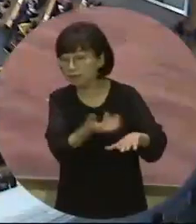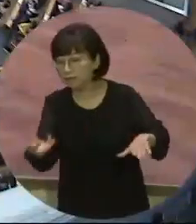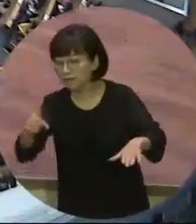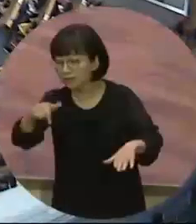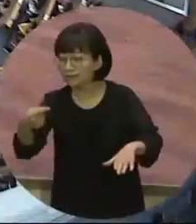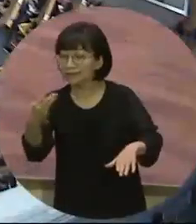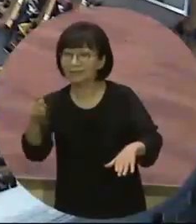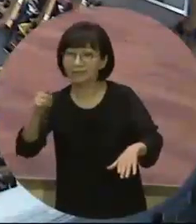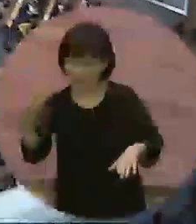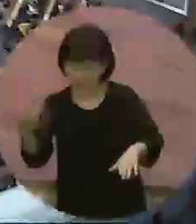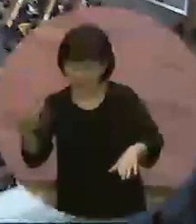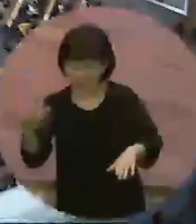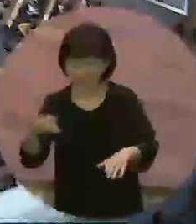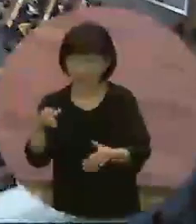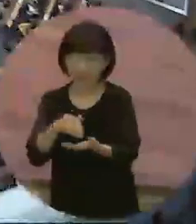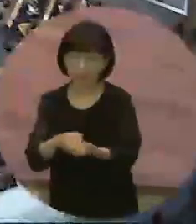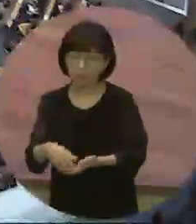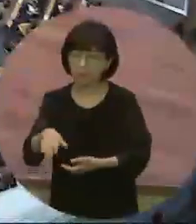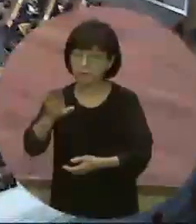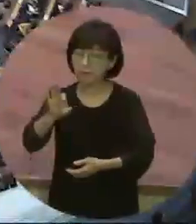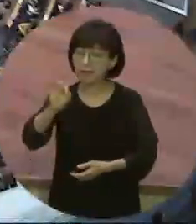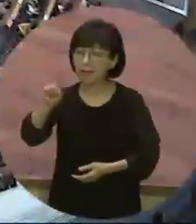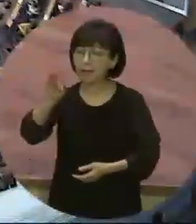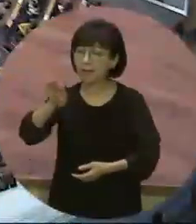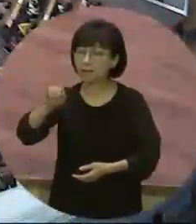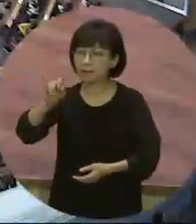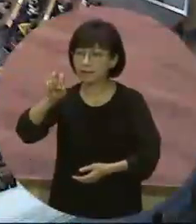왕 아비멜렉에게 이르렀더니